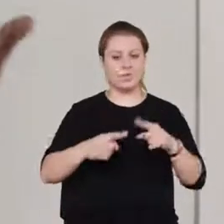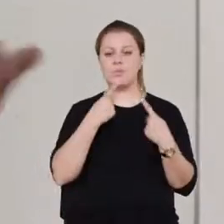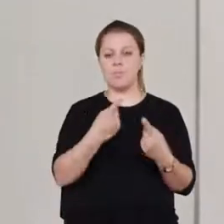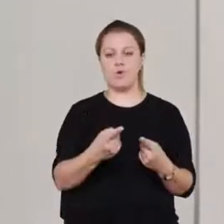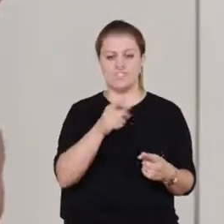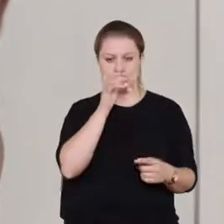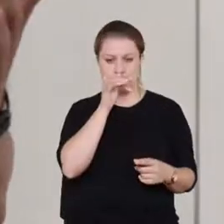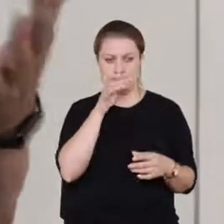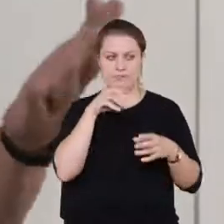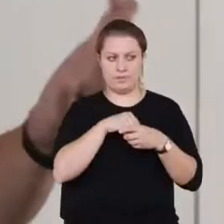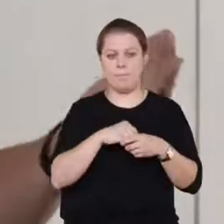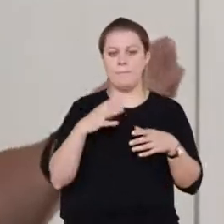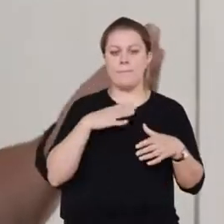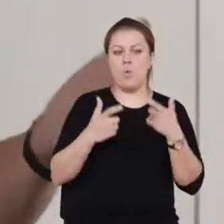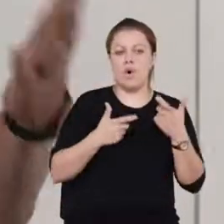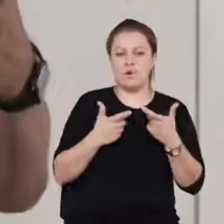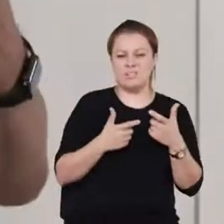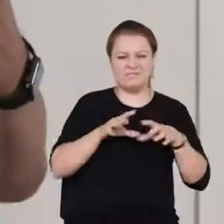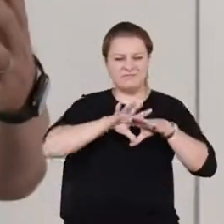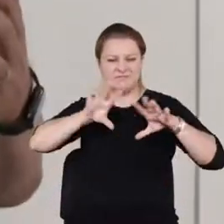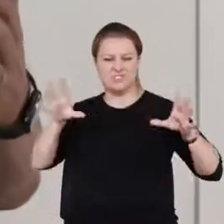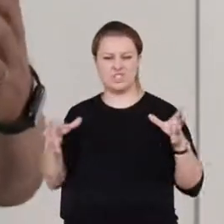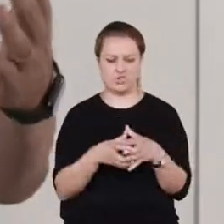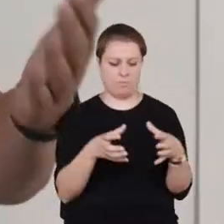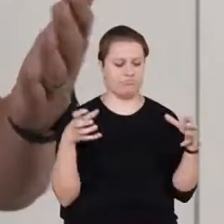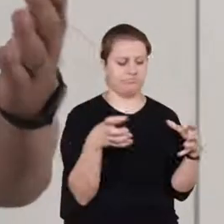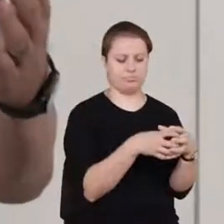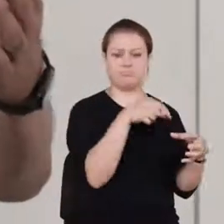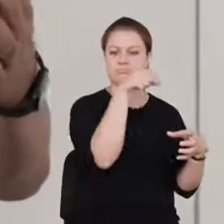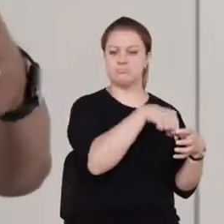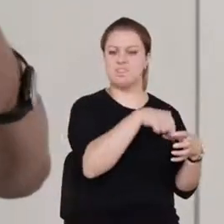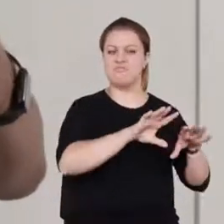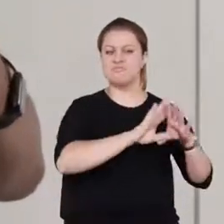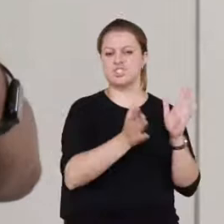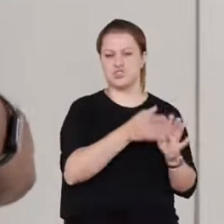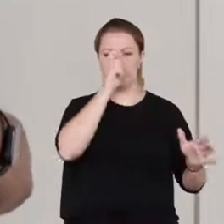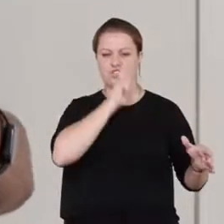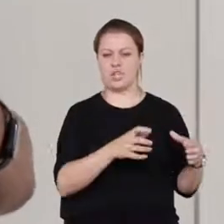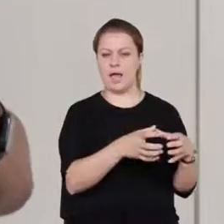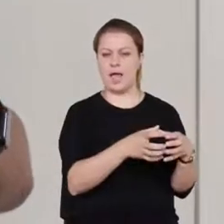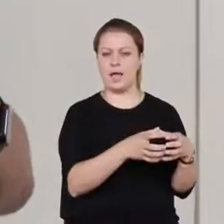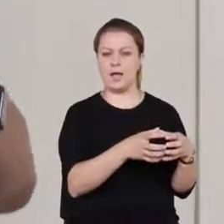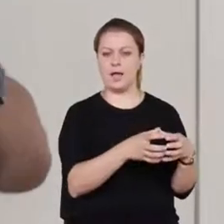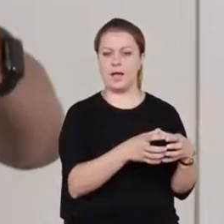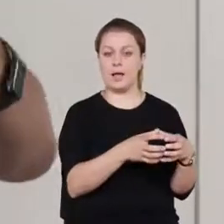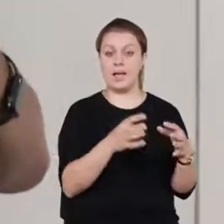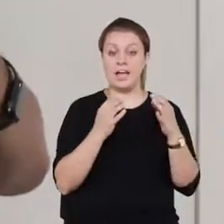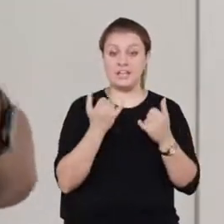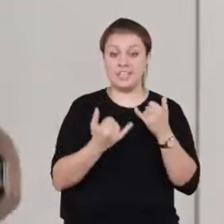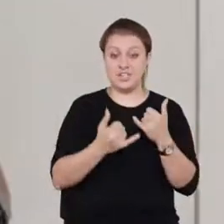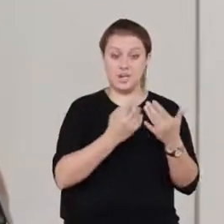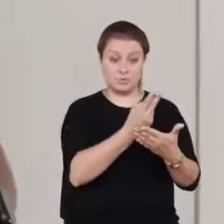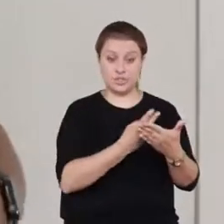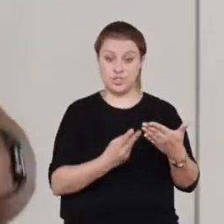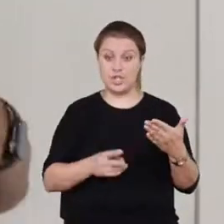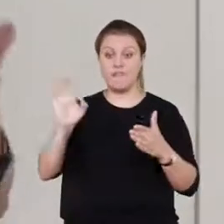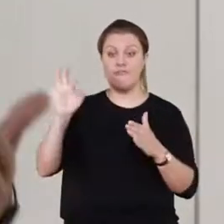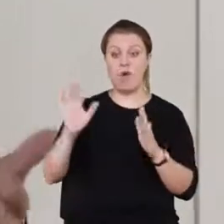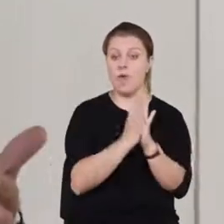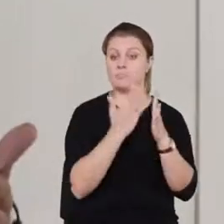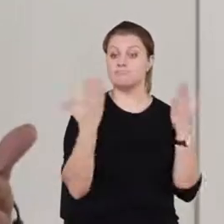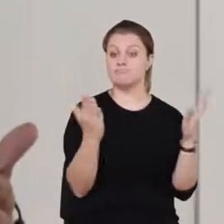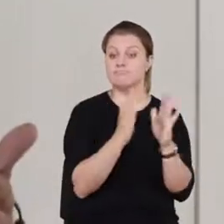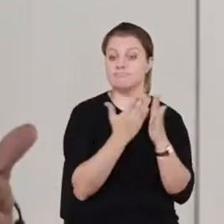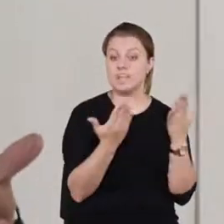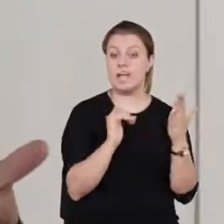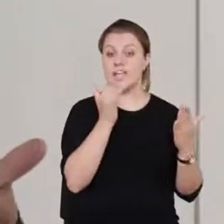oni byli traktowani jako źródło zła. Jeżeli poczytamy programy nacjonalistów polskich i ich teksty dotyczące